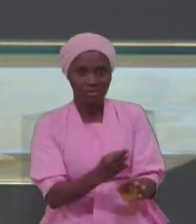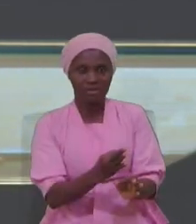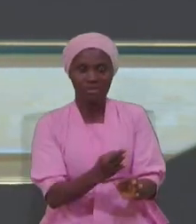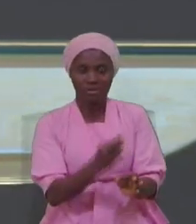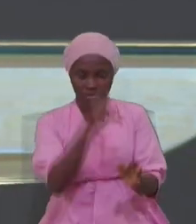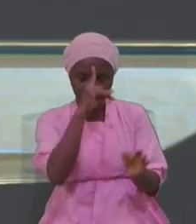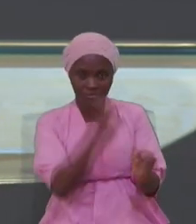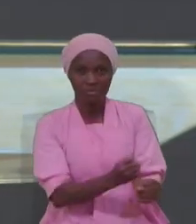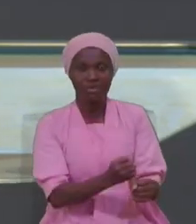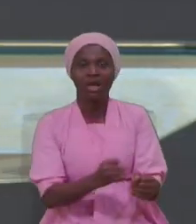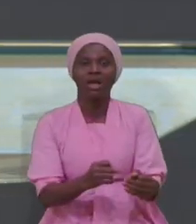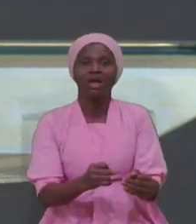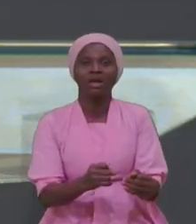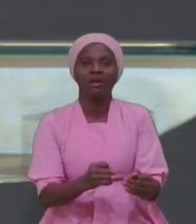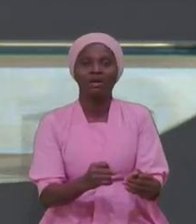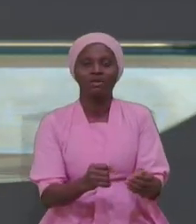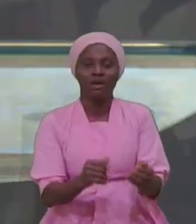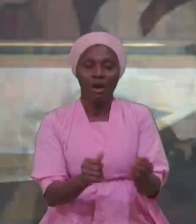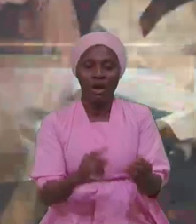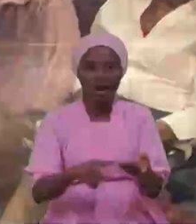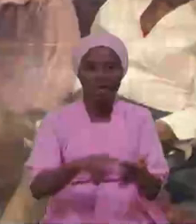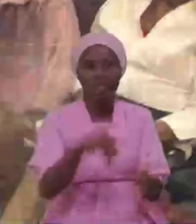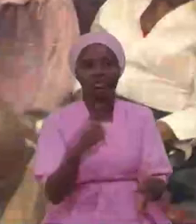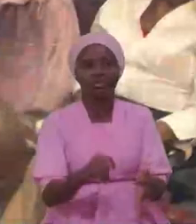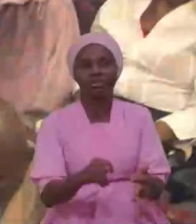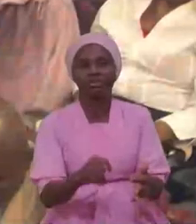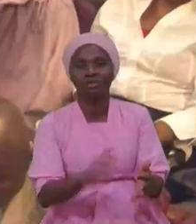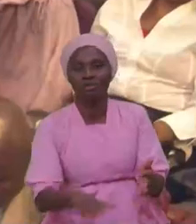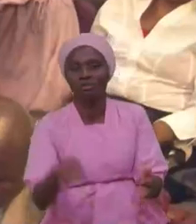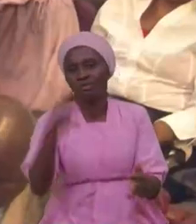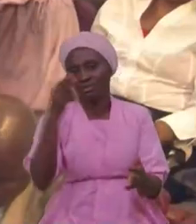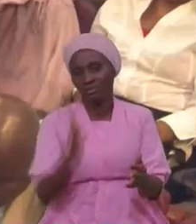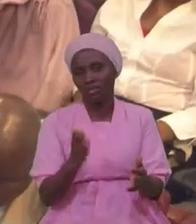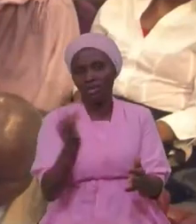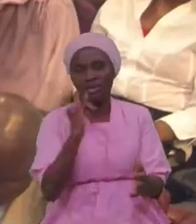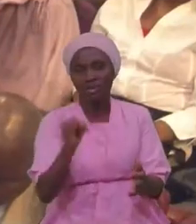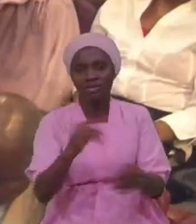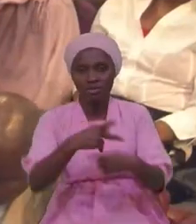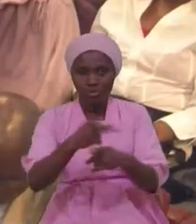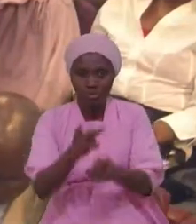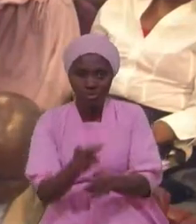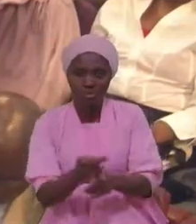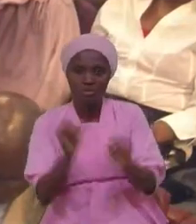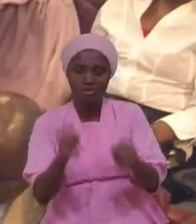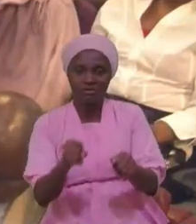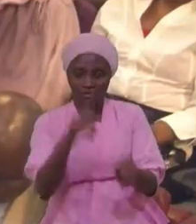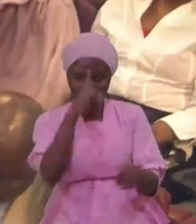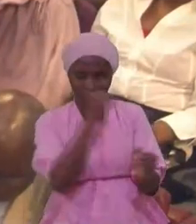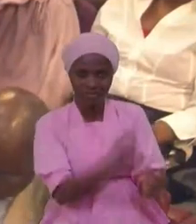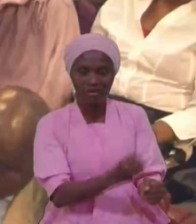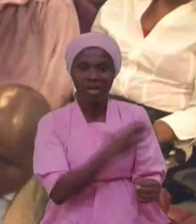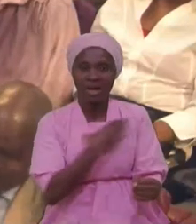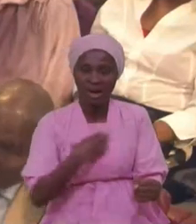foi. Alors, il y a la foi vivante, active, productive. Il y a la foi